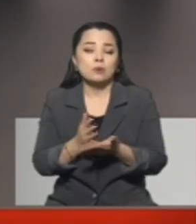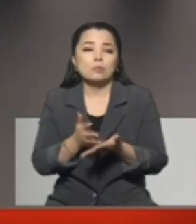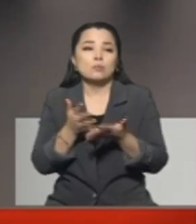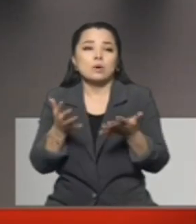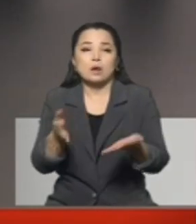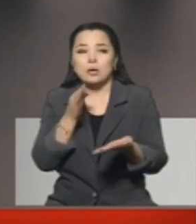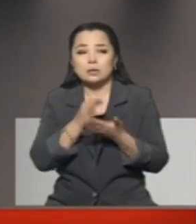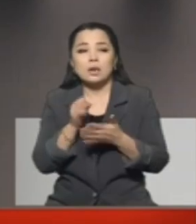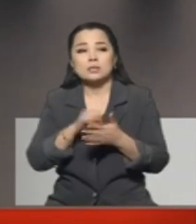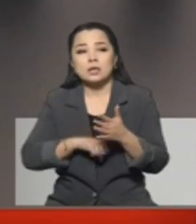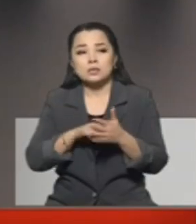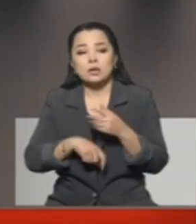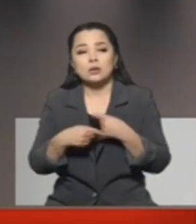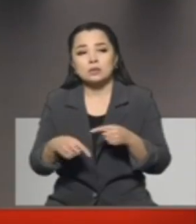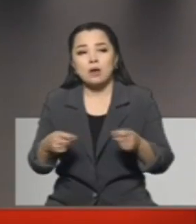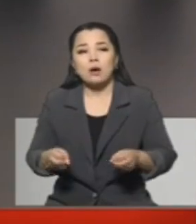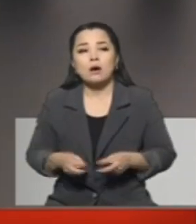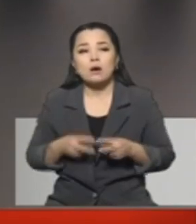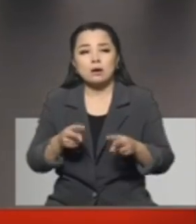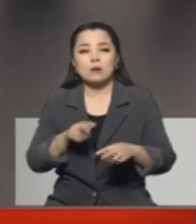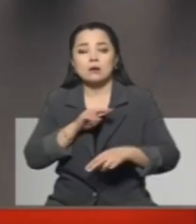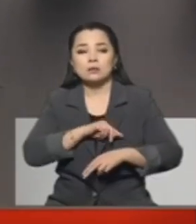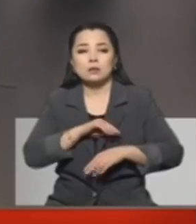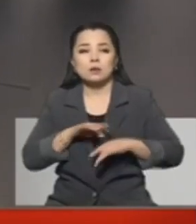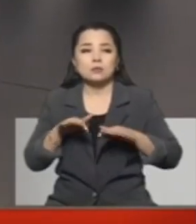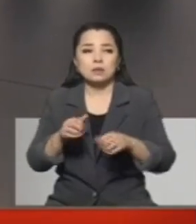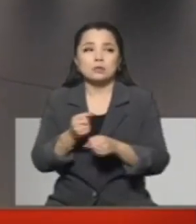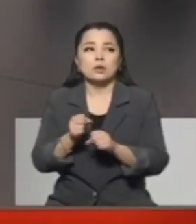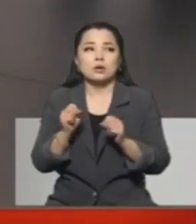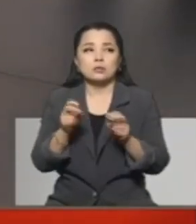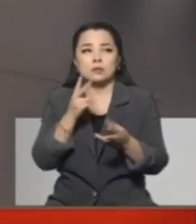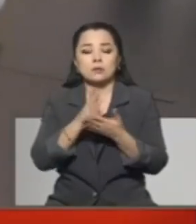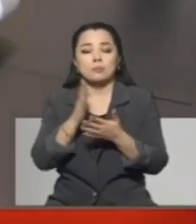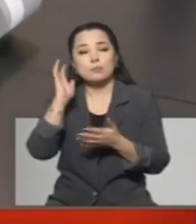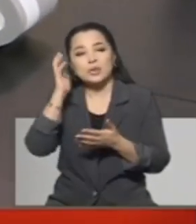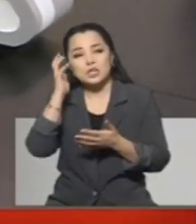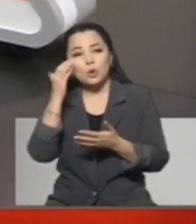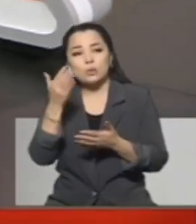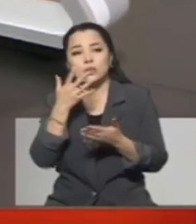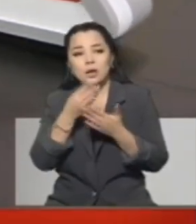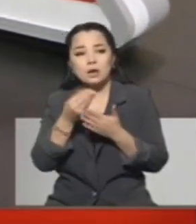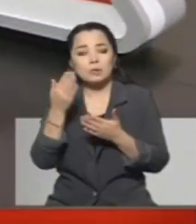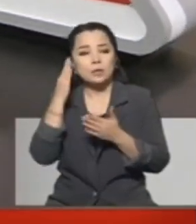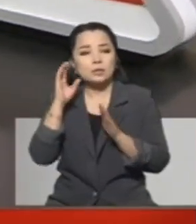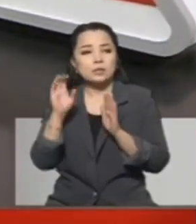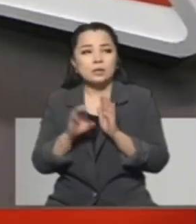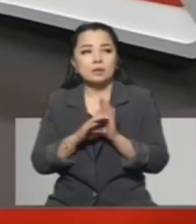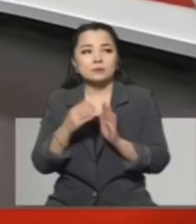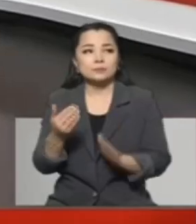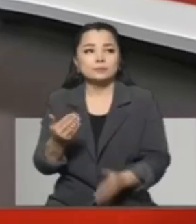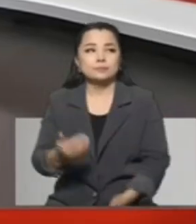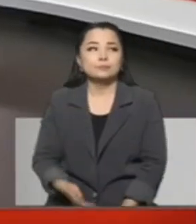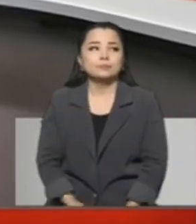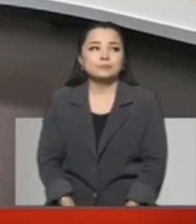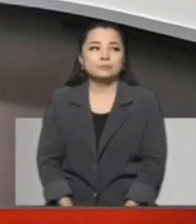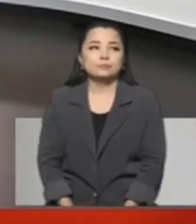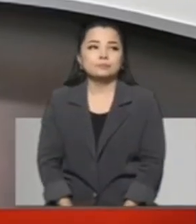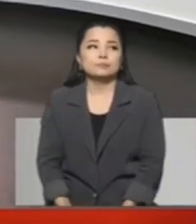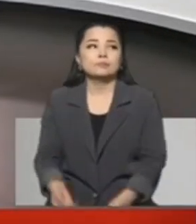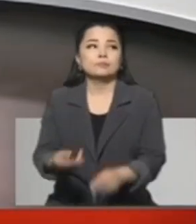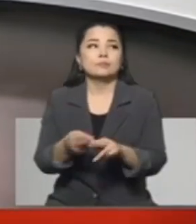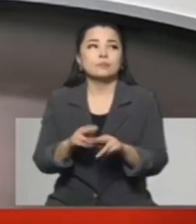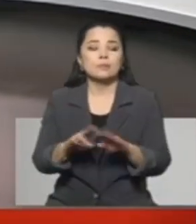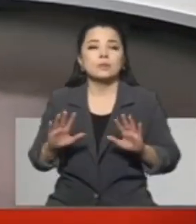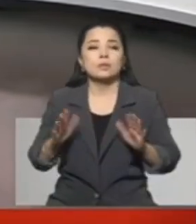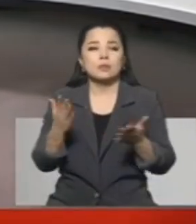болады. Салдарынан түрлі қауіпті әрекеттерге баруы мүмкін дейді. Психологтың пікірін тыңдайық. Осындай бір